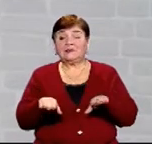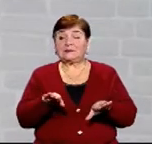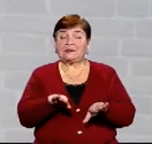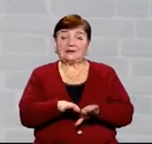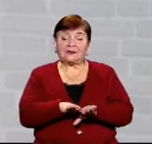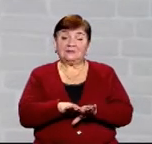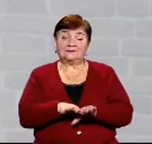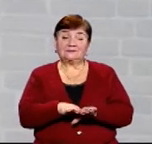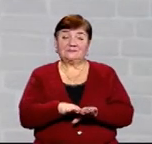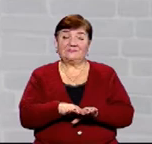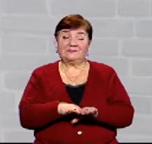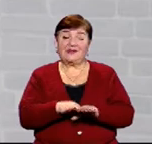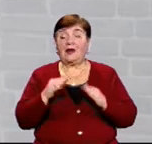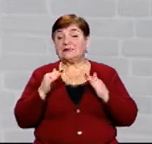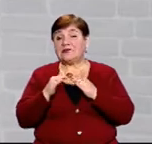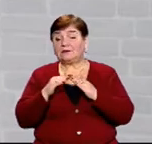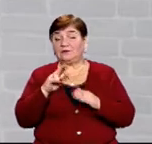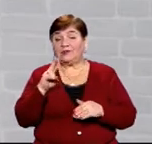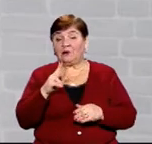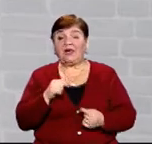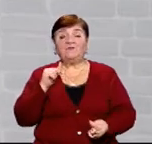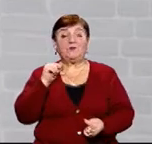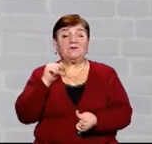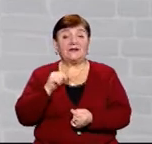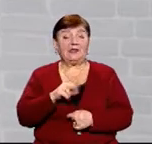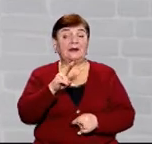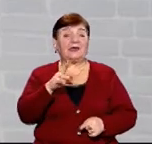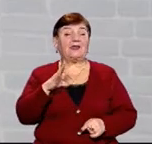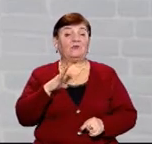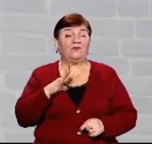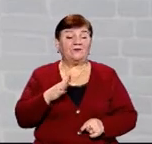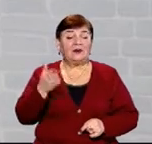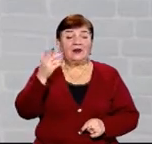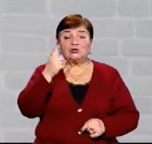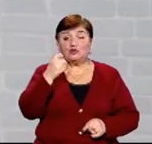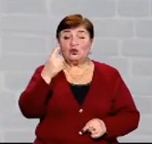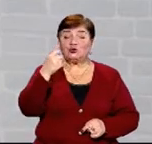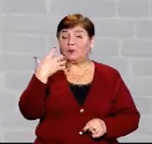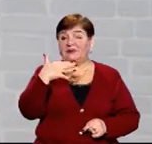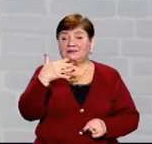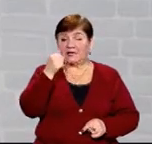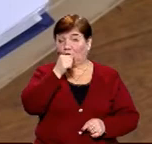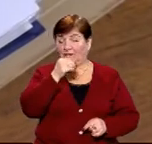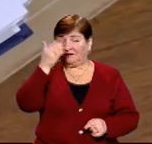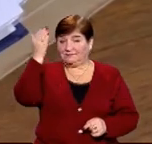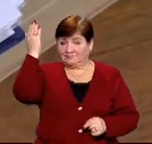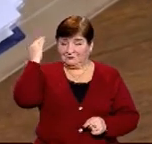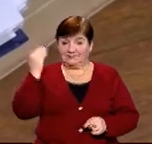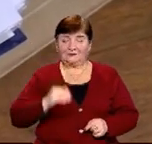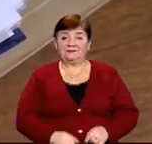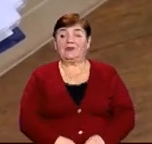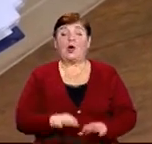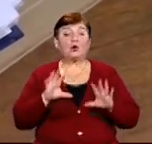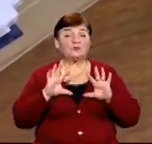скажімо, закладу, чи відповідає він тому, який він був, скажімо, 100 чи 150 років тому. Володимир